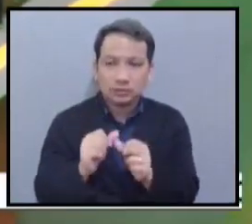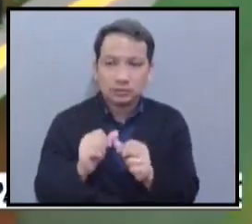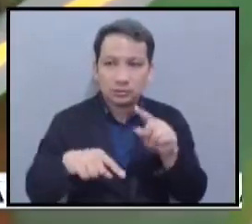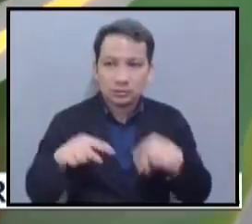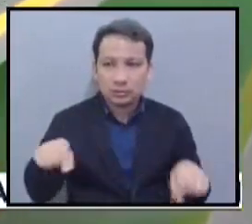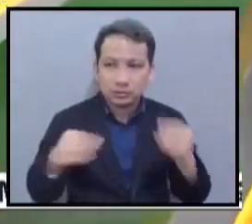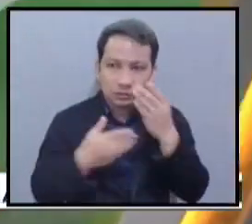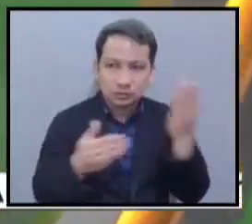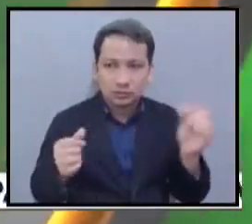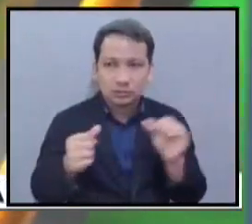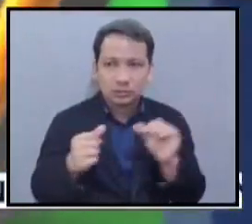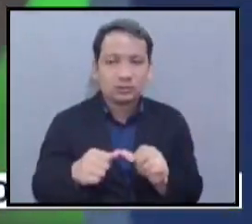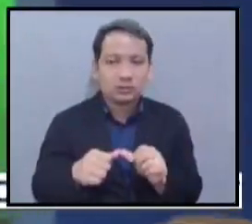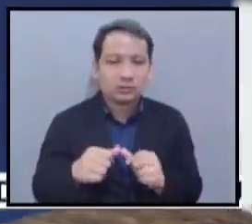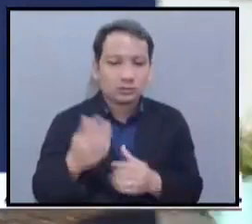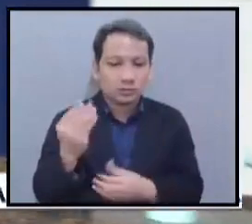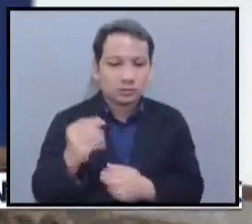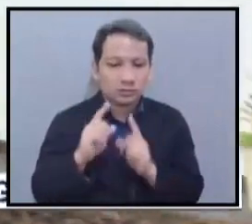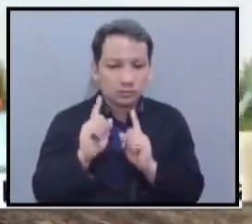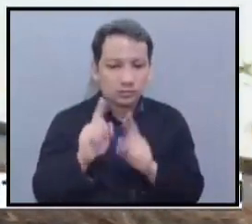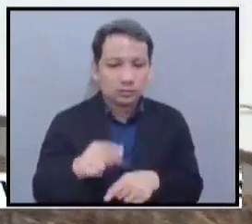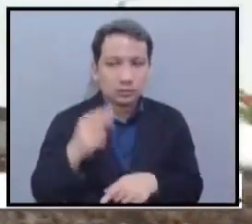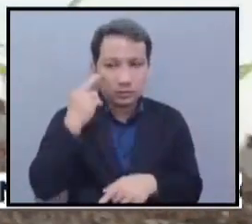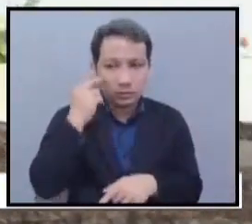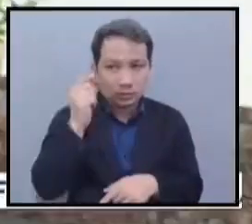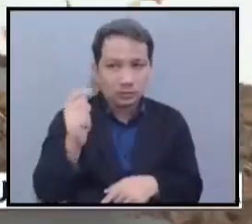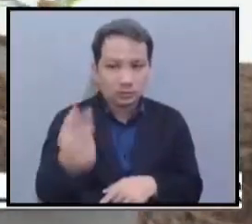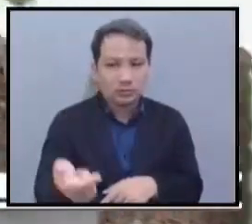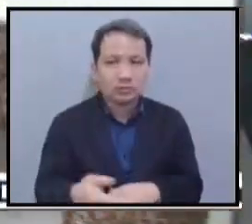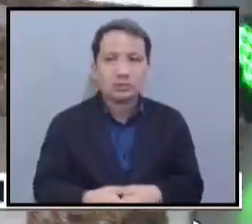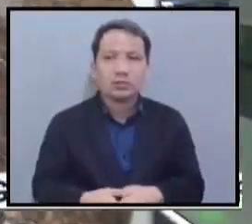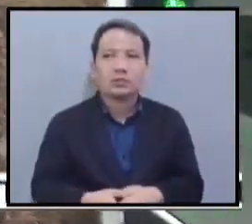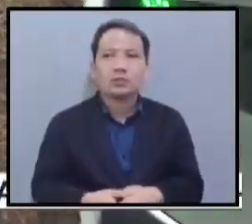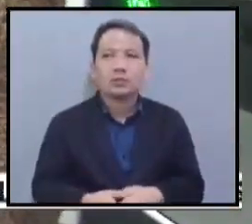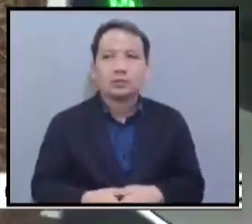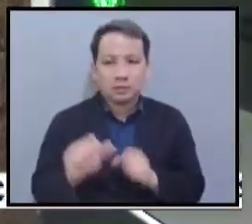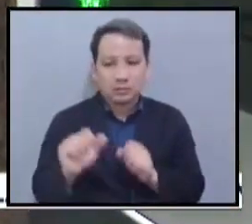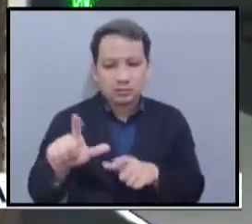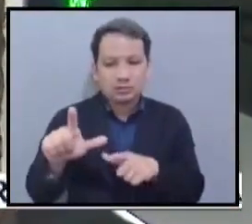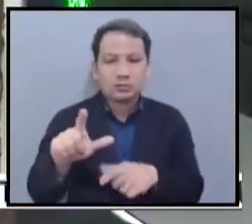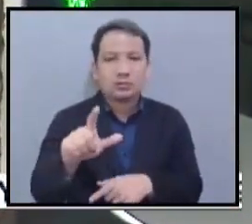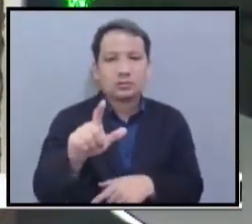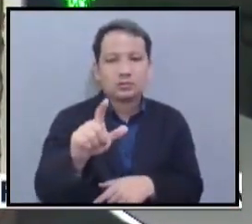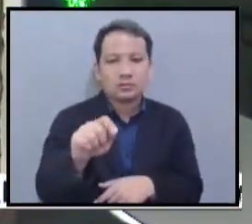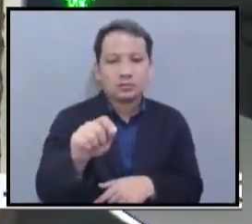bilihin, alamin natin sa report ni Noel Talakay. Live, Rise and Shine, Noel.